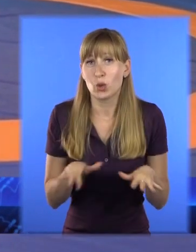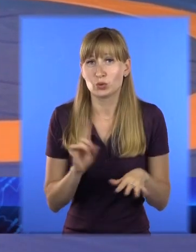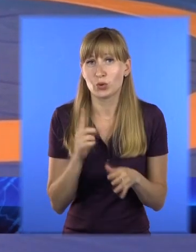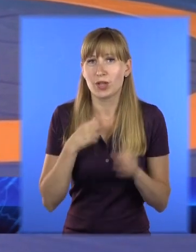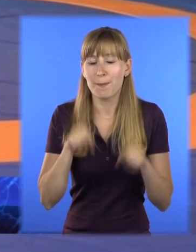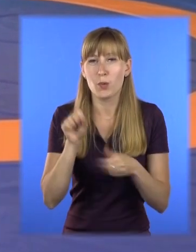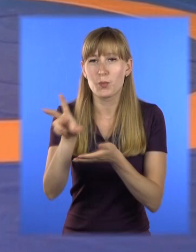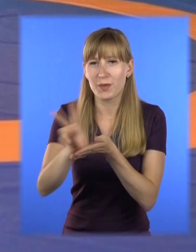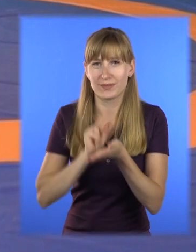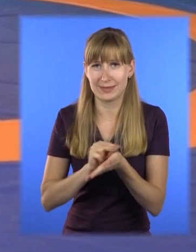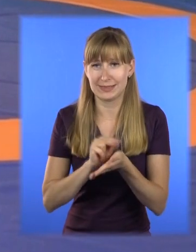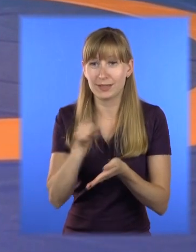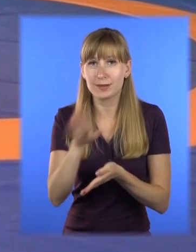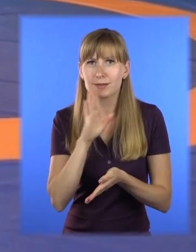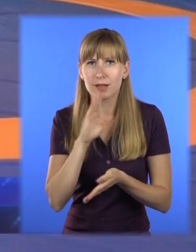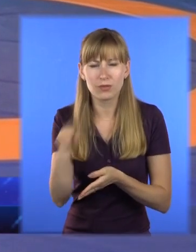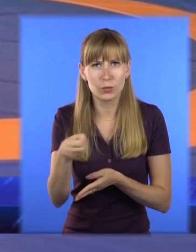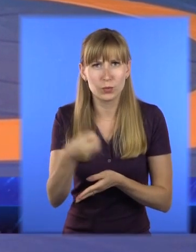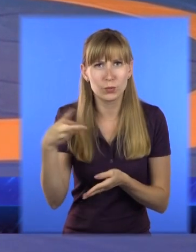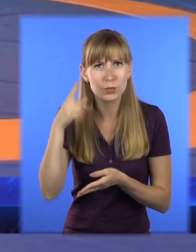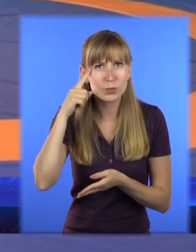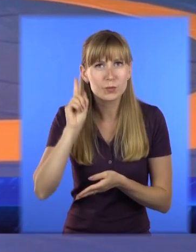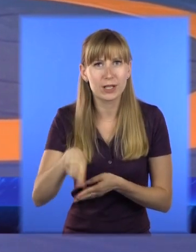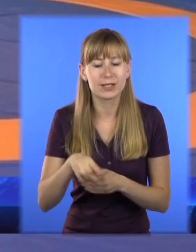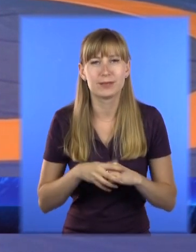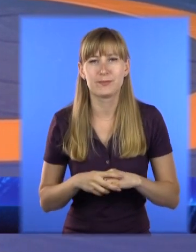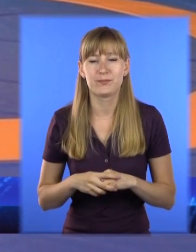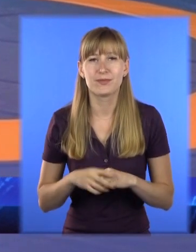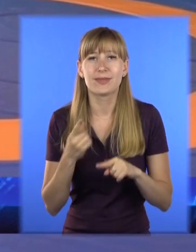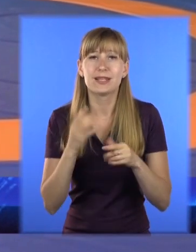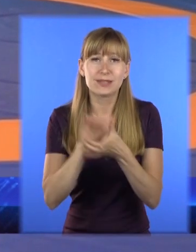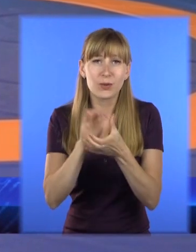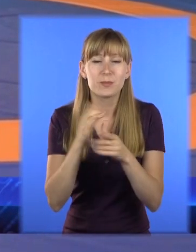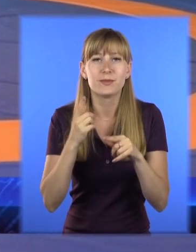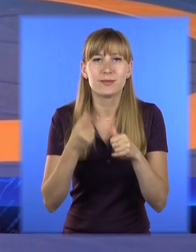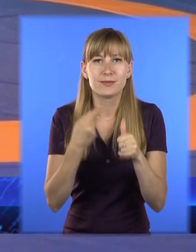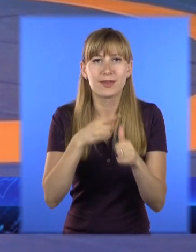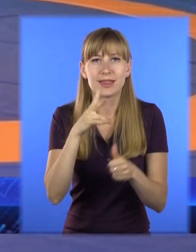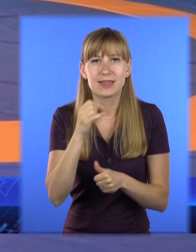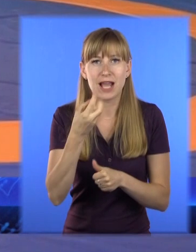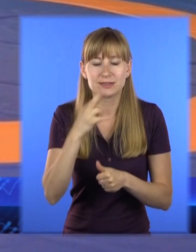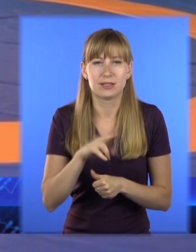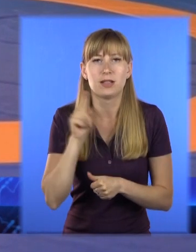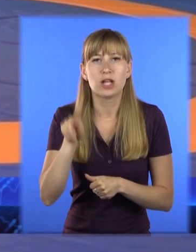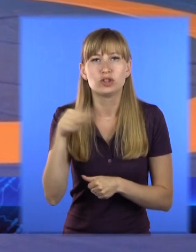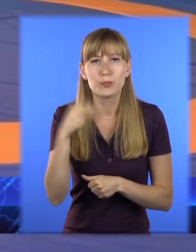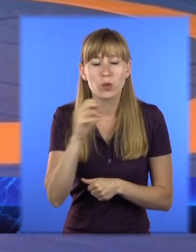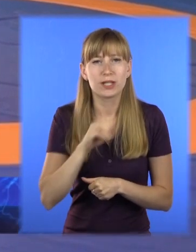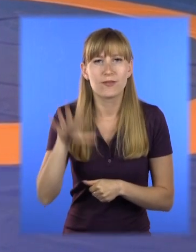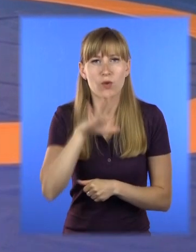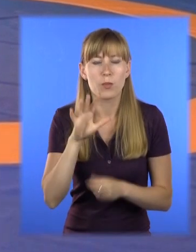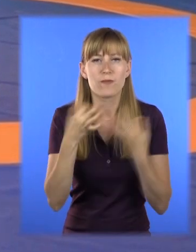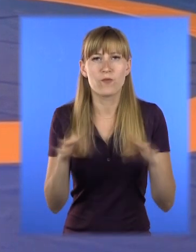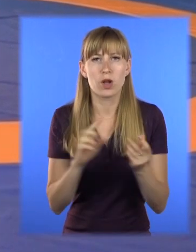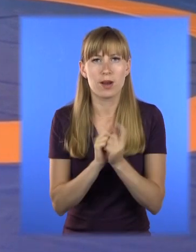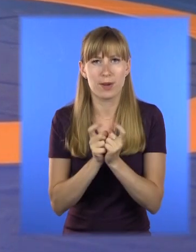Це все, що я можу повторити з того арсеналу вправ, які вміє робити ця тендітна дівчинка. Знайомтесь, це Настя, і вона чемпіонка